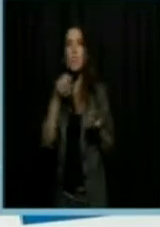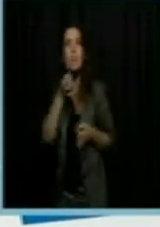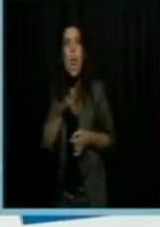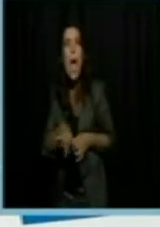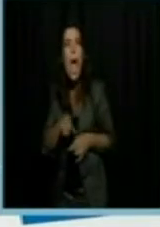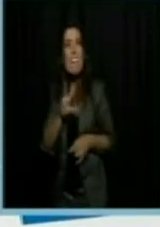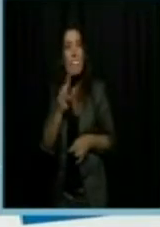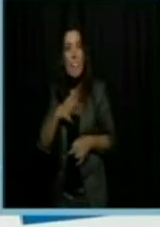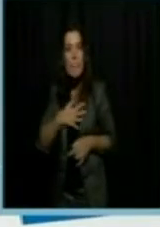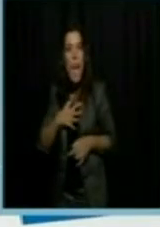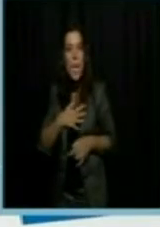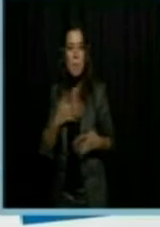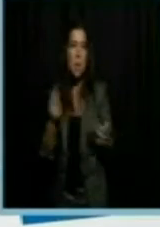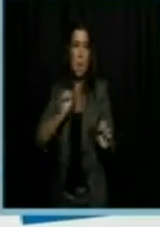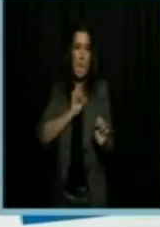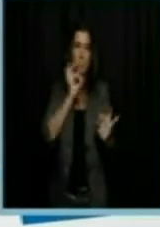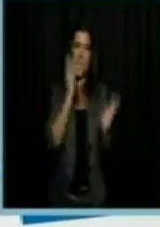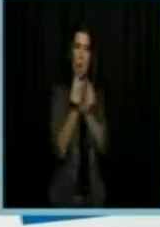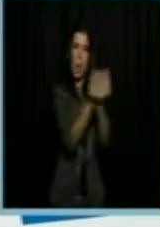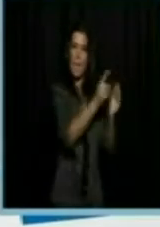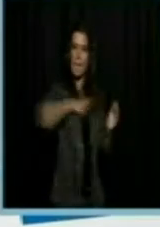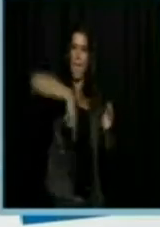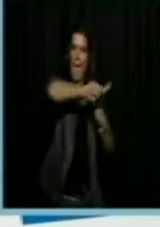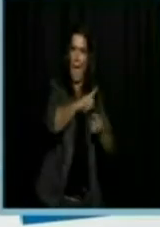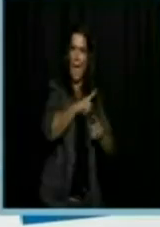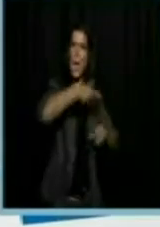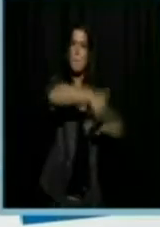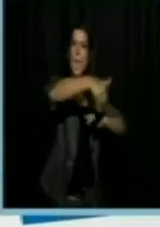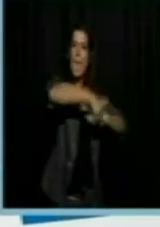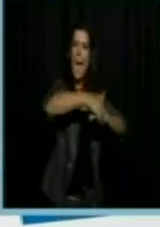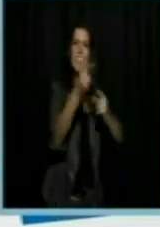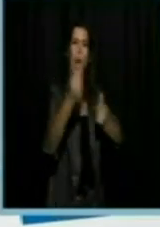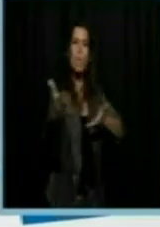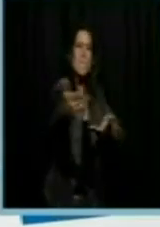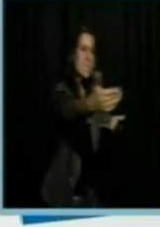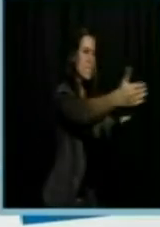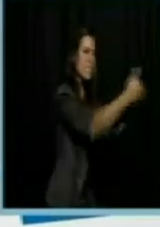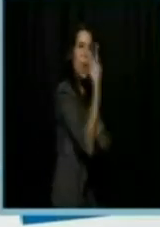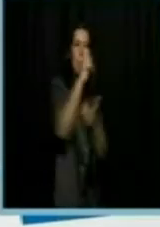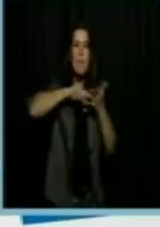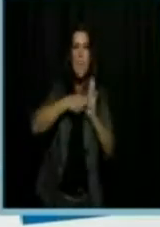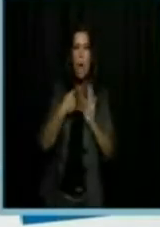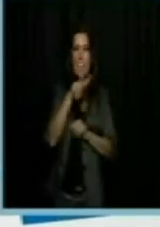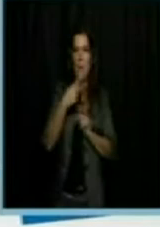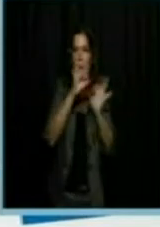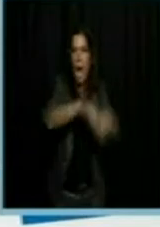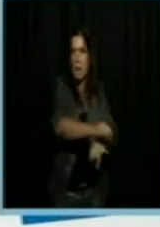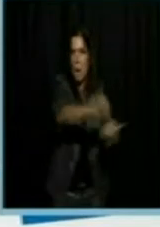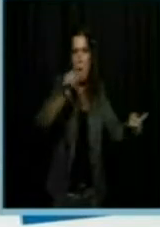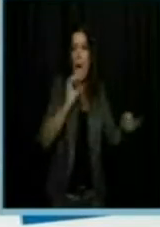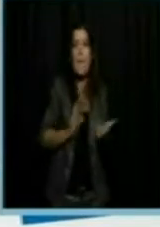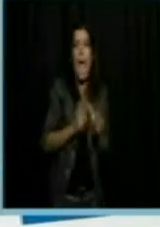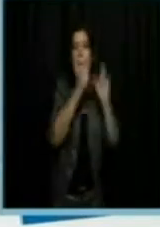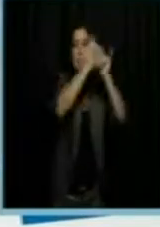me e tutti i miei colleghi precari non arriveremo a guadagnarli in tutta la nostra carriera, purtroppo. E siamo tanti